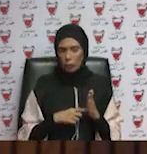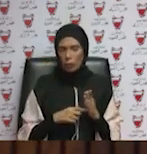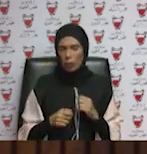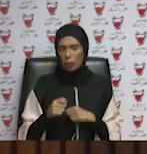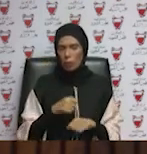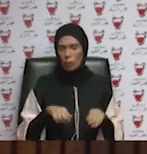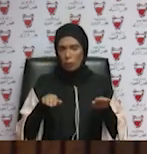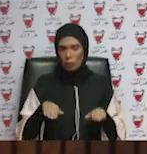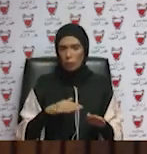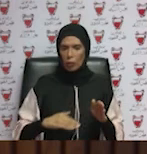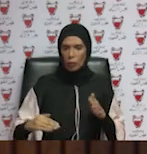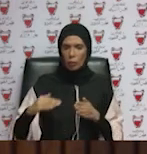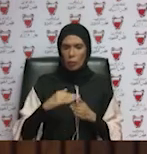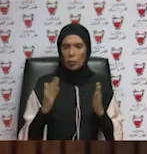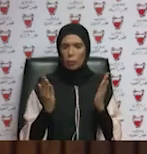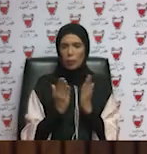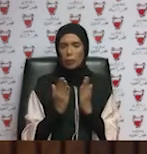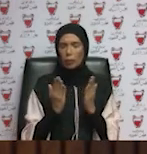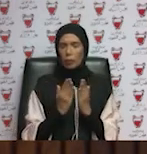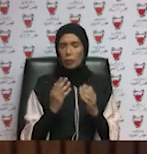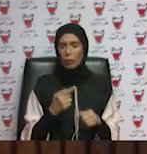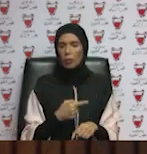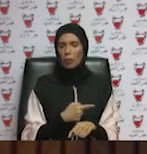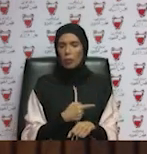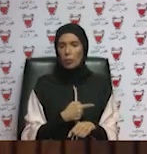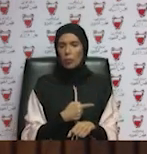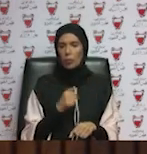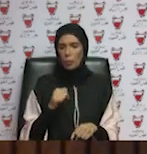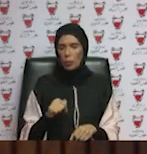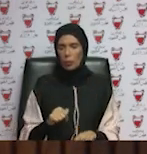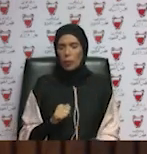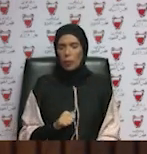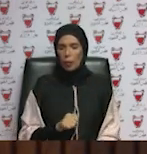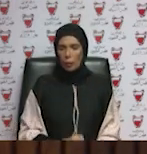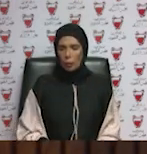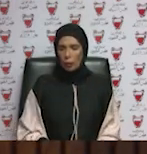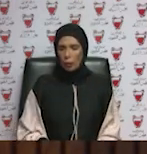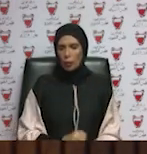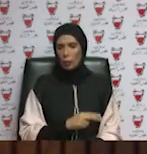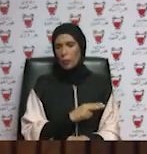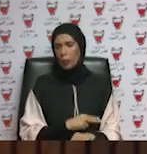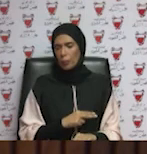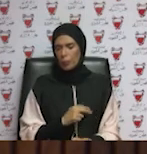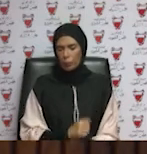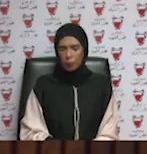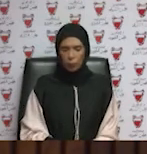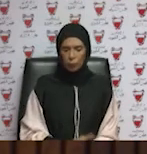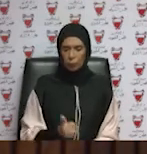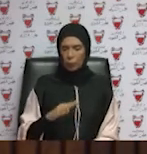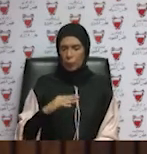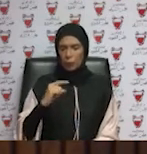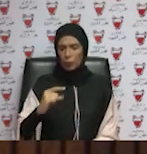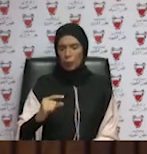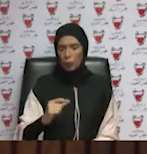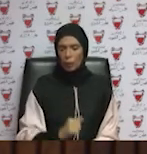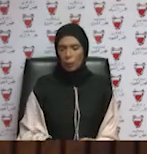الأعلى للدراسات الطبية والمقدم من أصحاب السعادة الأعضاء الدكتور أحمد سالم